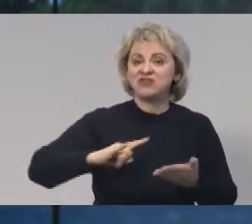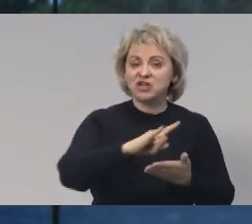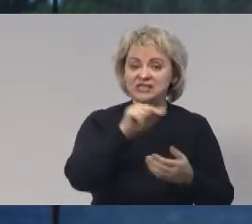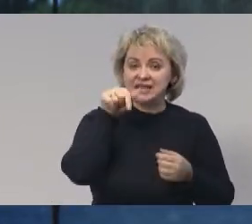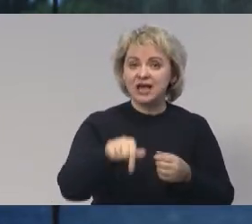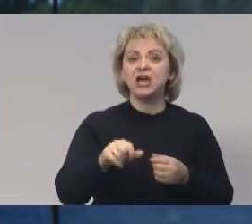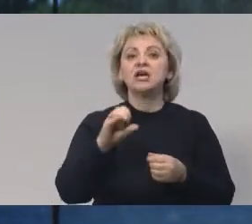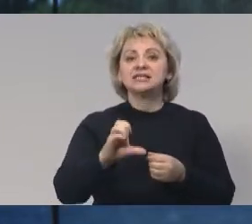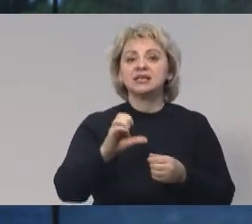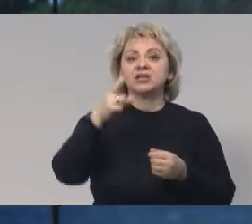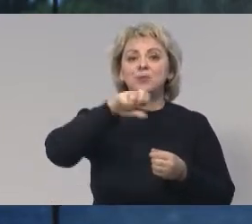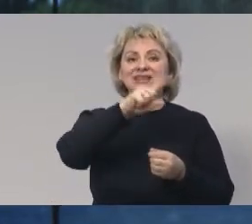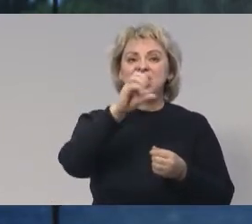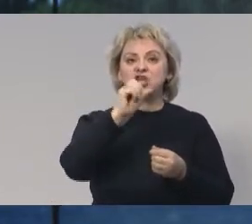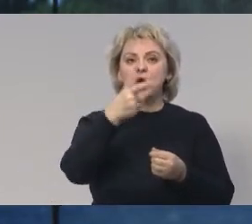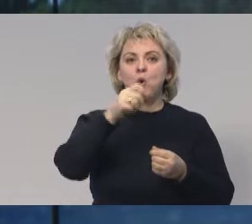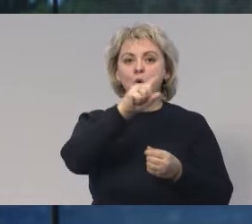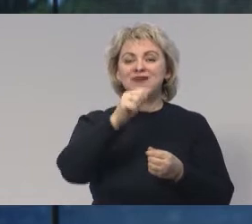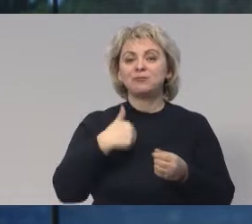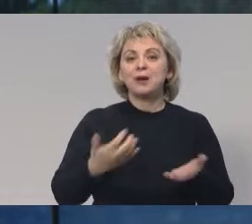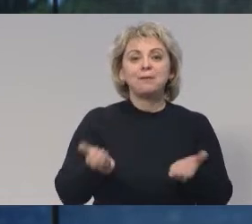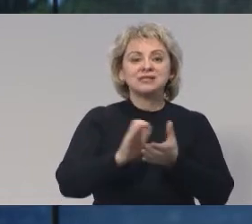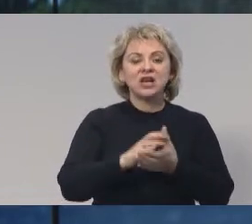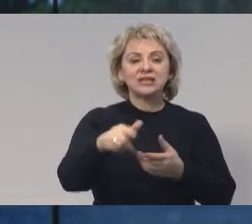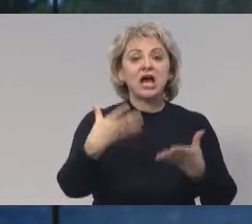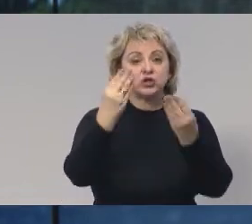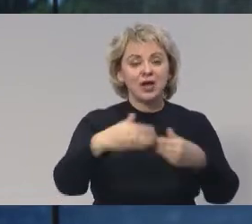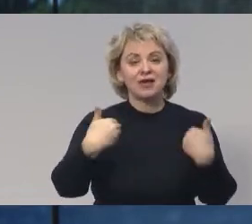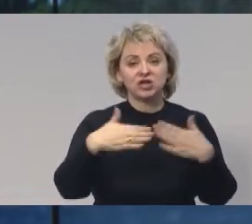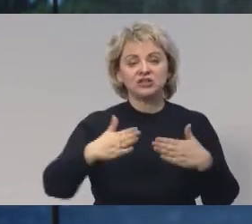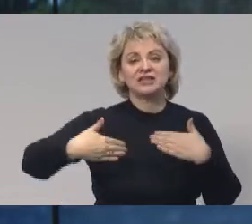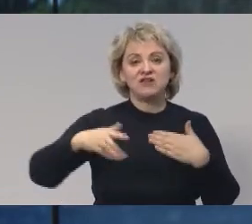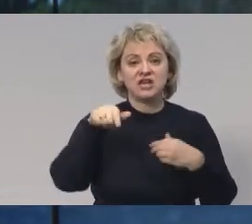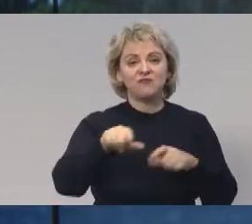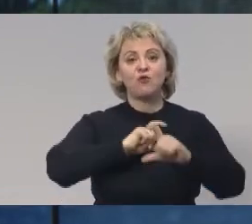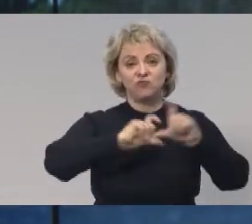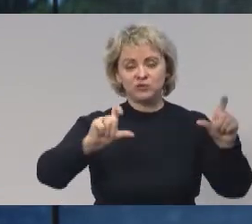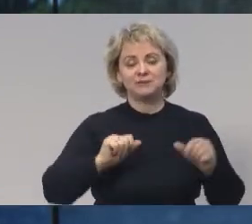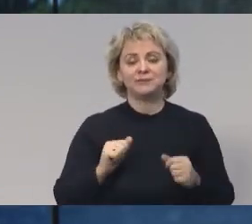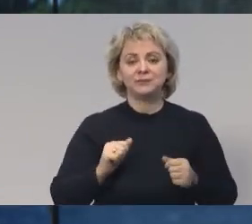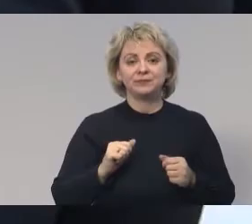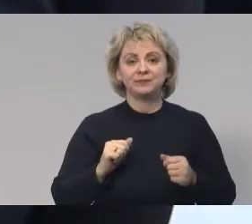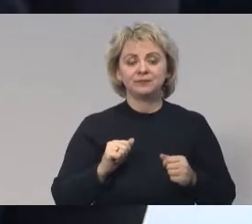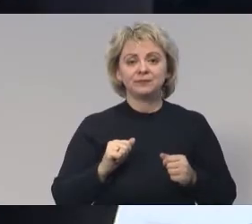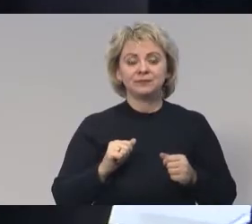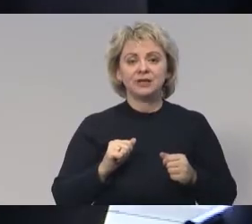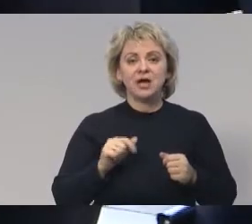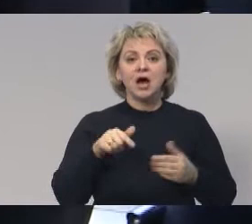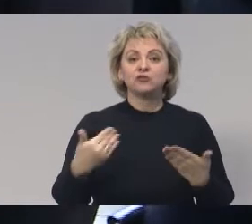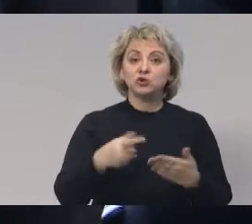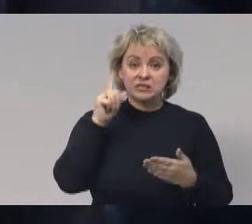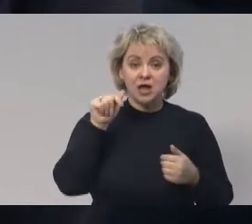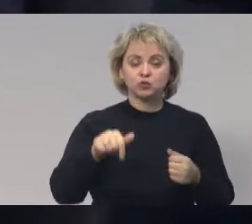и воздухоплавания. С Дмитрием Егоровым мы познакомились на дне открытых дверей его вуза. А во всем знал уже,